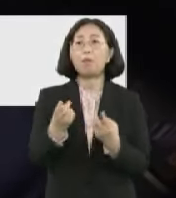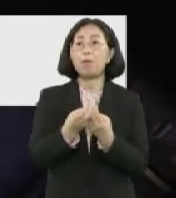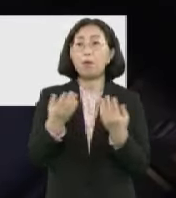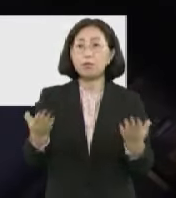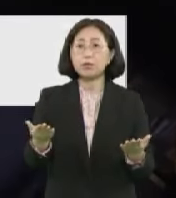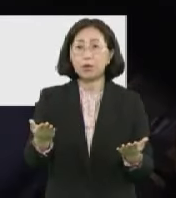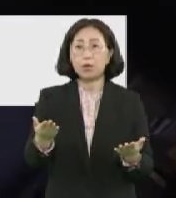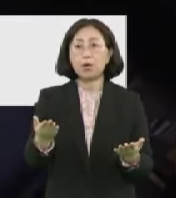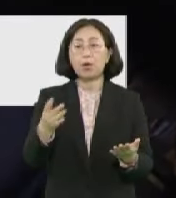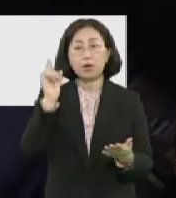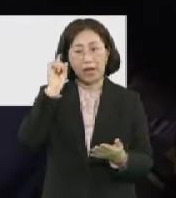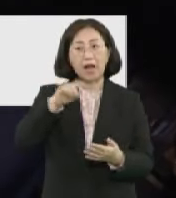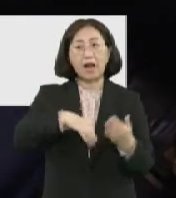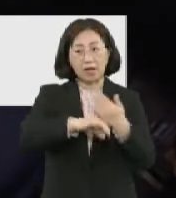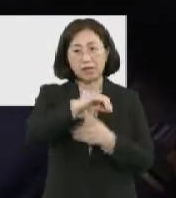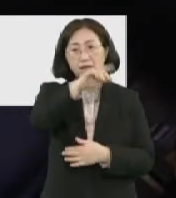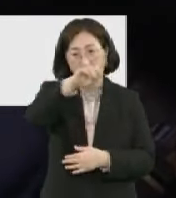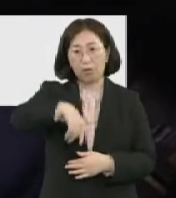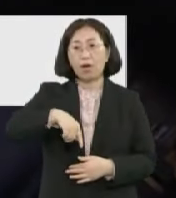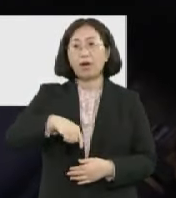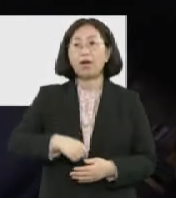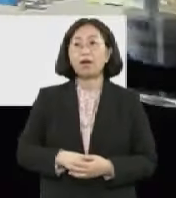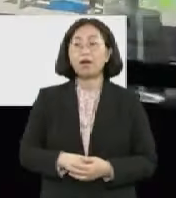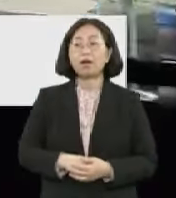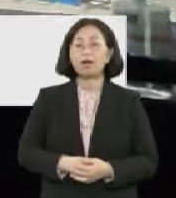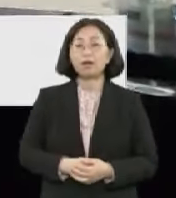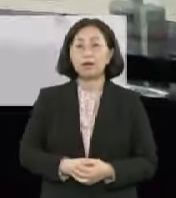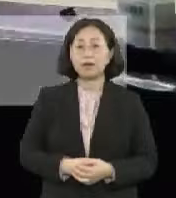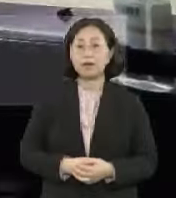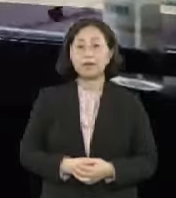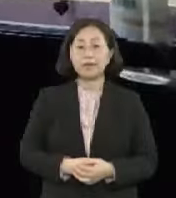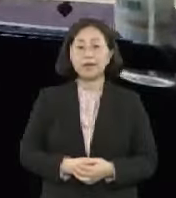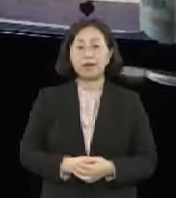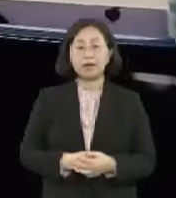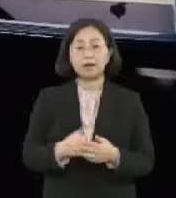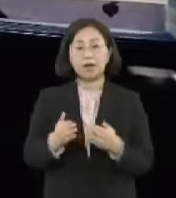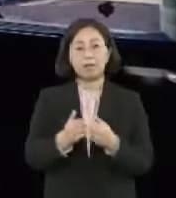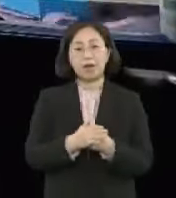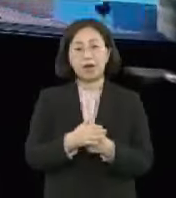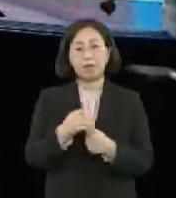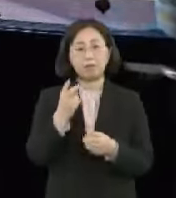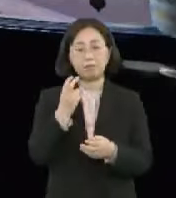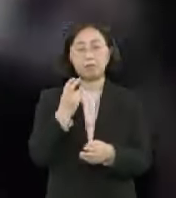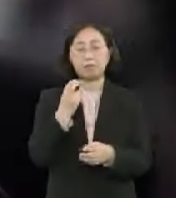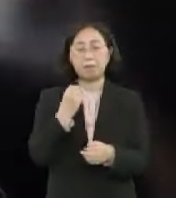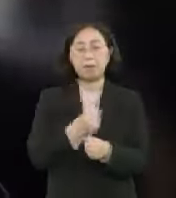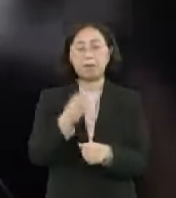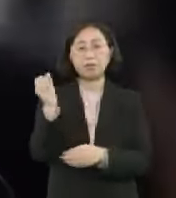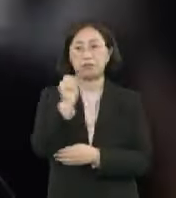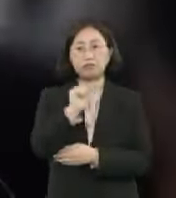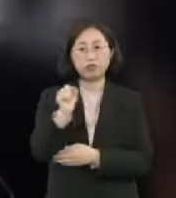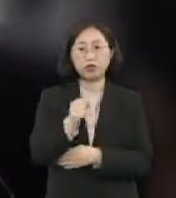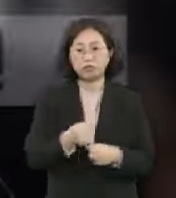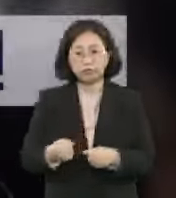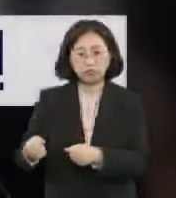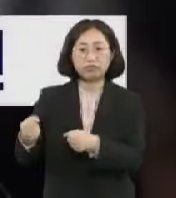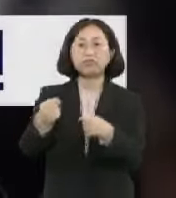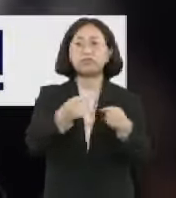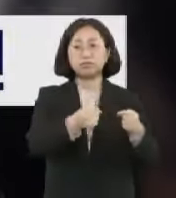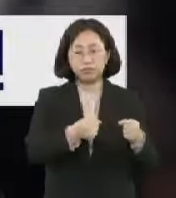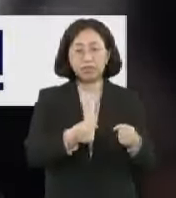사람 올려보낼게 여기서. 내일 아침에. 그렇게 해줘 어떻게 하는데요? 결국 A씨는 승객들을 태우고 한 차례 운행을 더 한